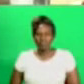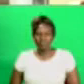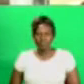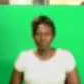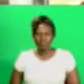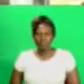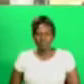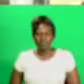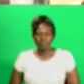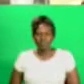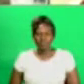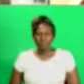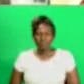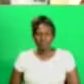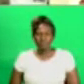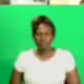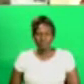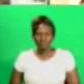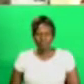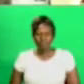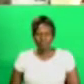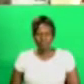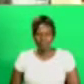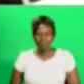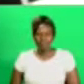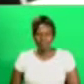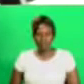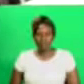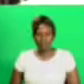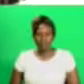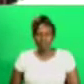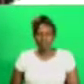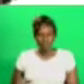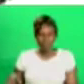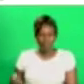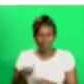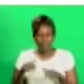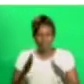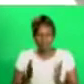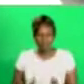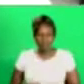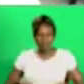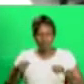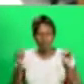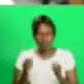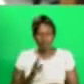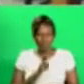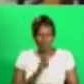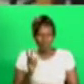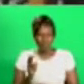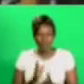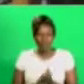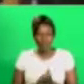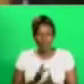must all walk that journey and be able to reach the end of that journey. Kando na ukulima, kamishna huyo alionekana